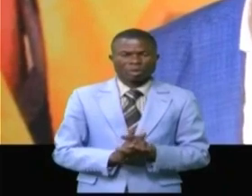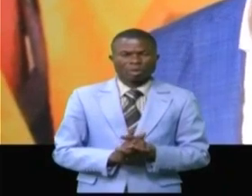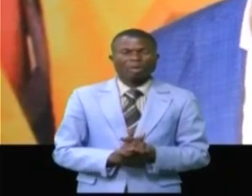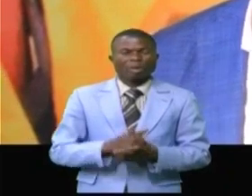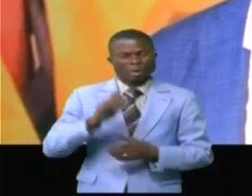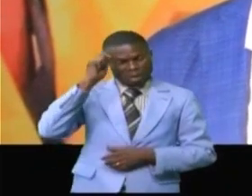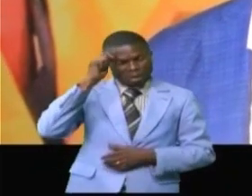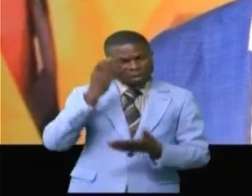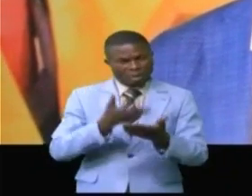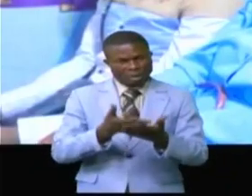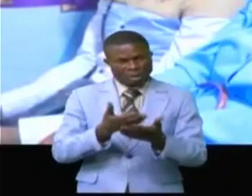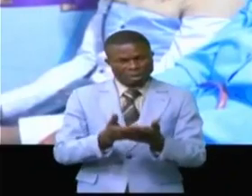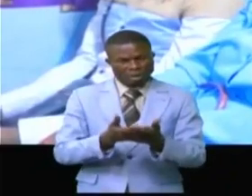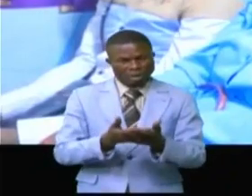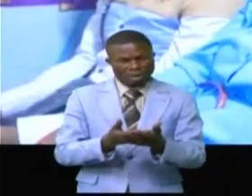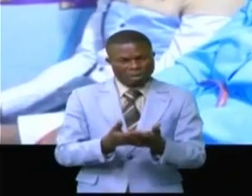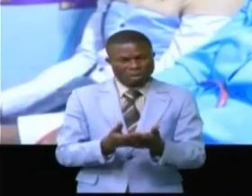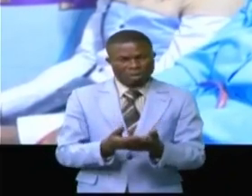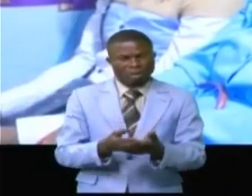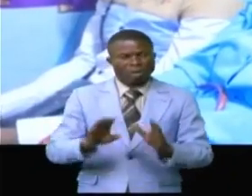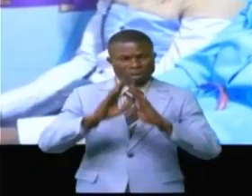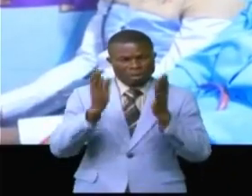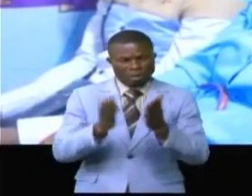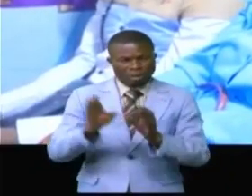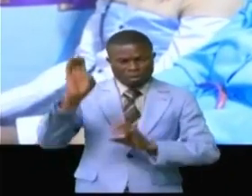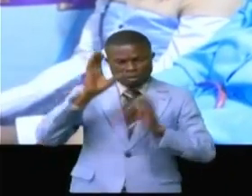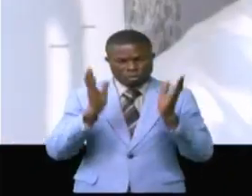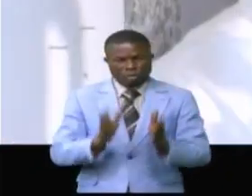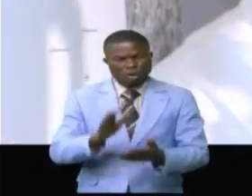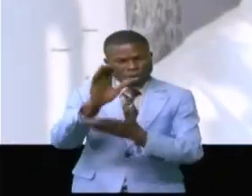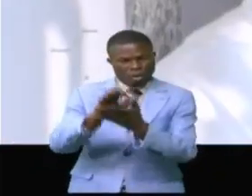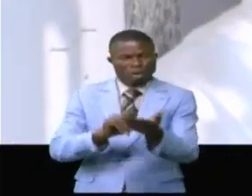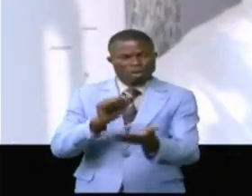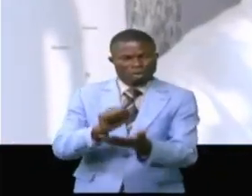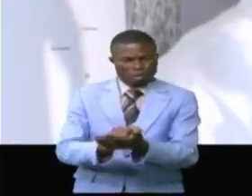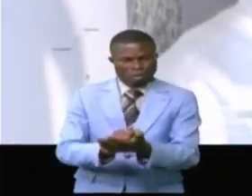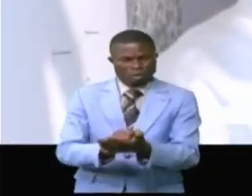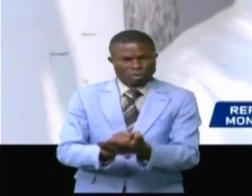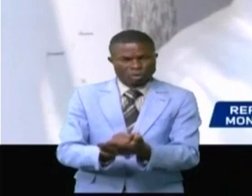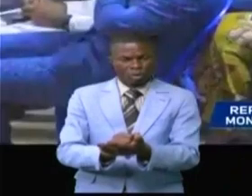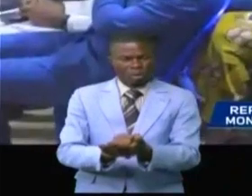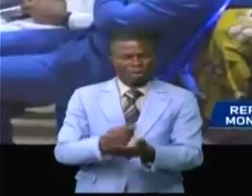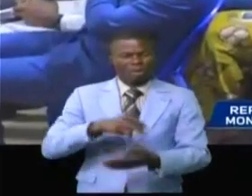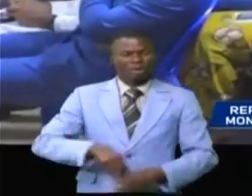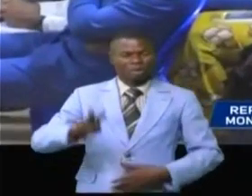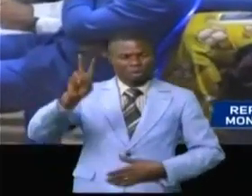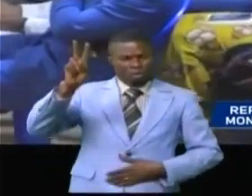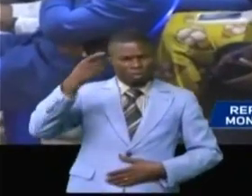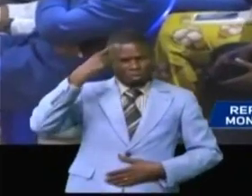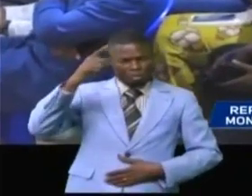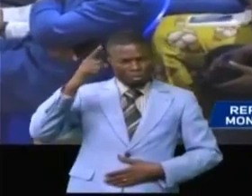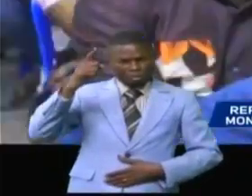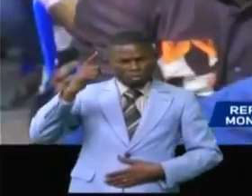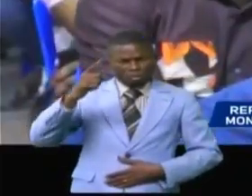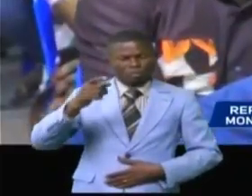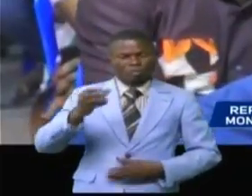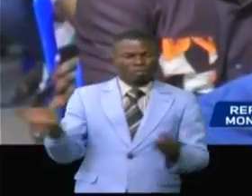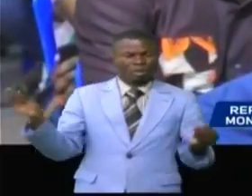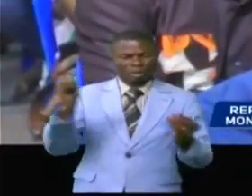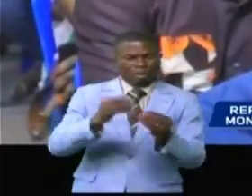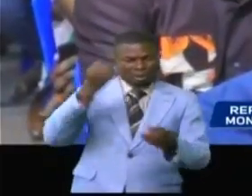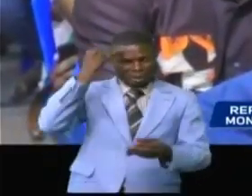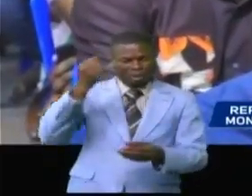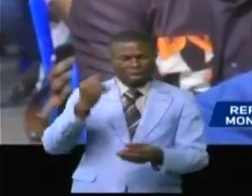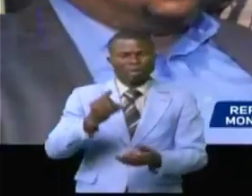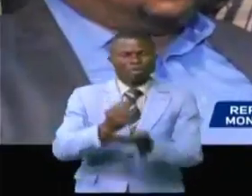purement congolaise. Si tous les scientifiques emboîtaient les pas à cet organe technique de l'UDPS pour mettre leurs connaissances au service